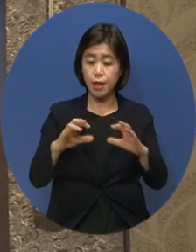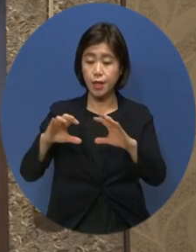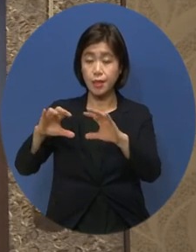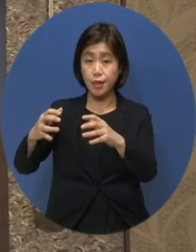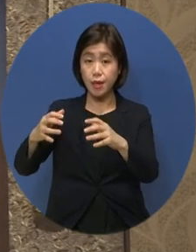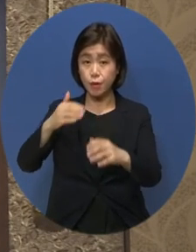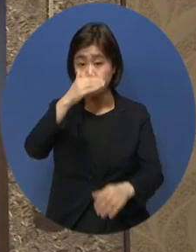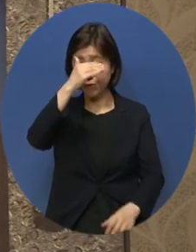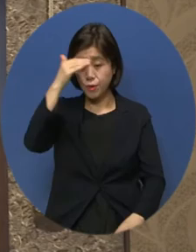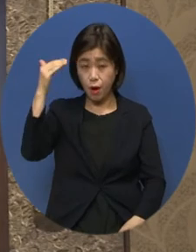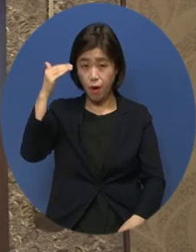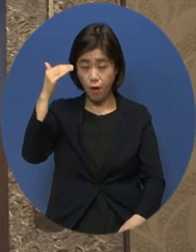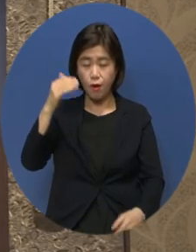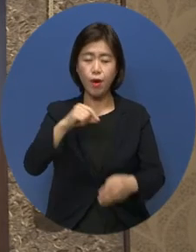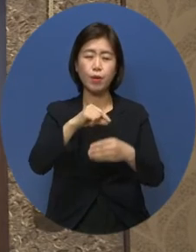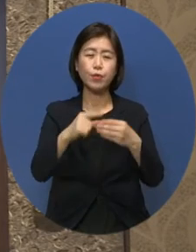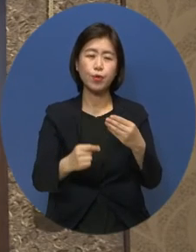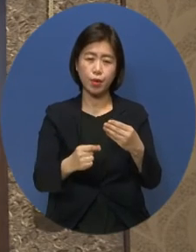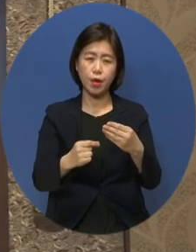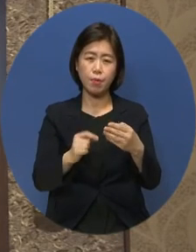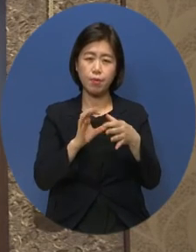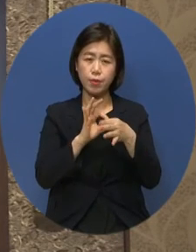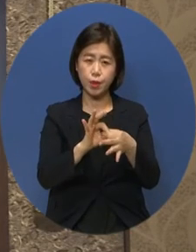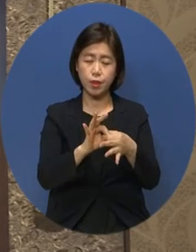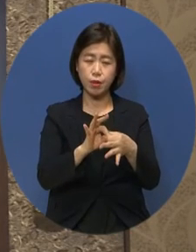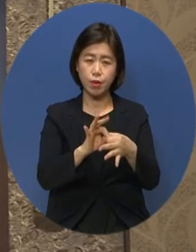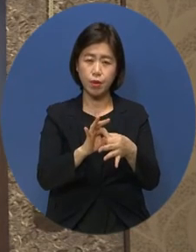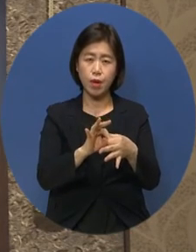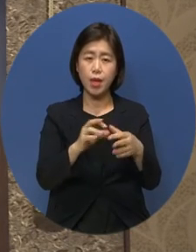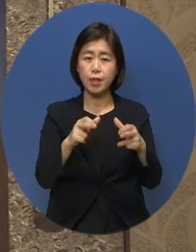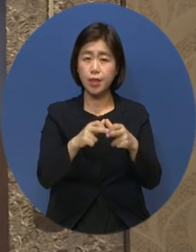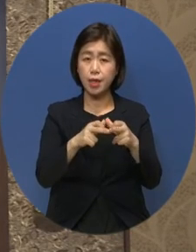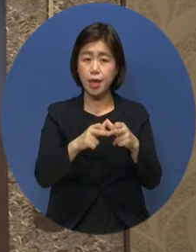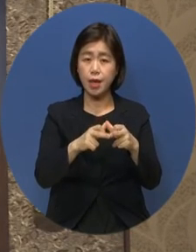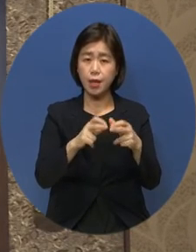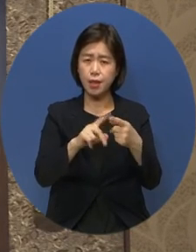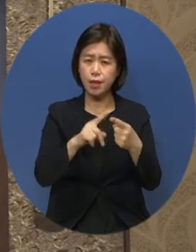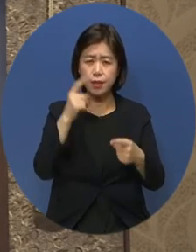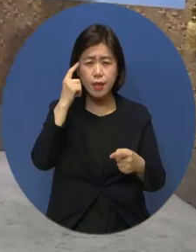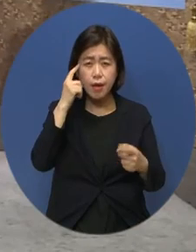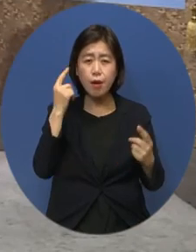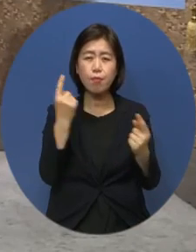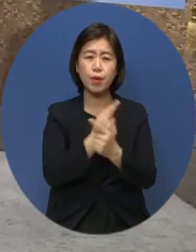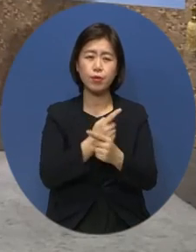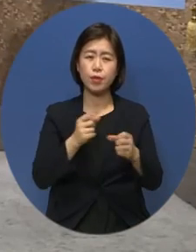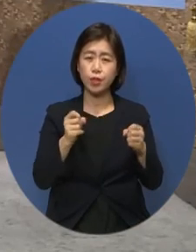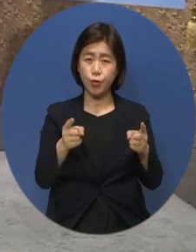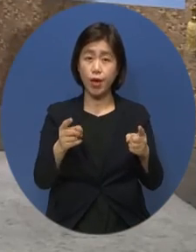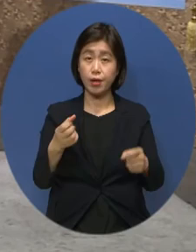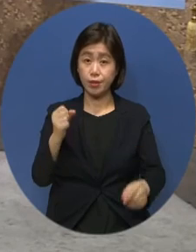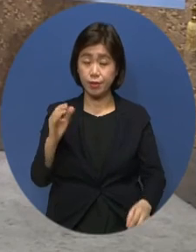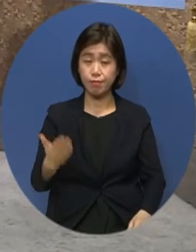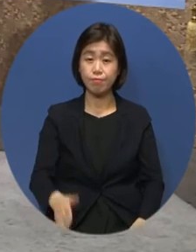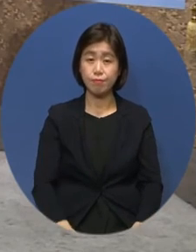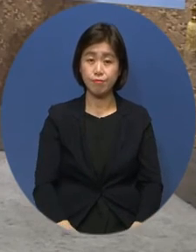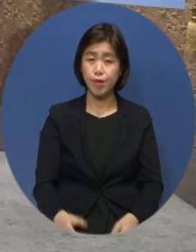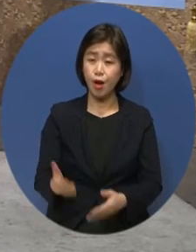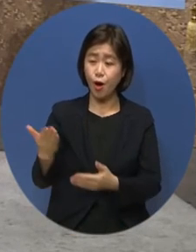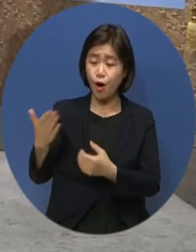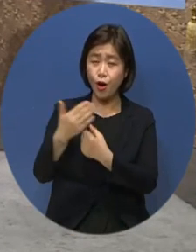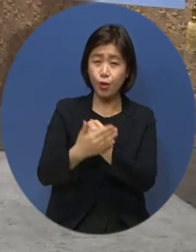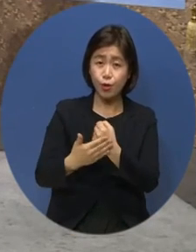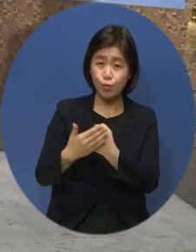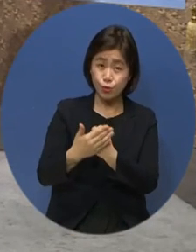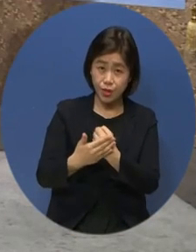개선 이런 것들을 도모하는 그런 기회를 좀 만들어 썼습니다 또 관장님 덕분에 이 세상에